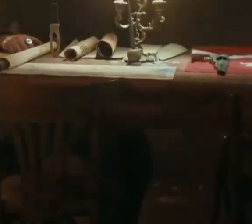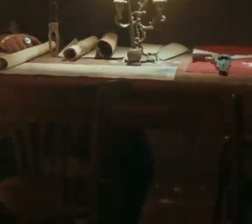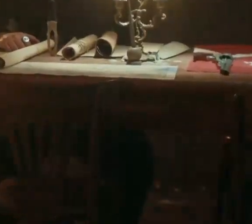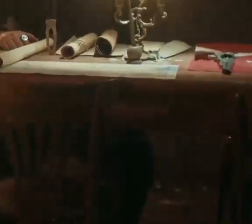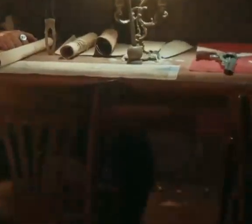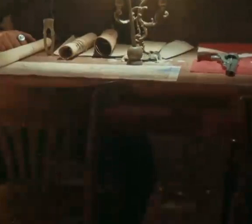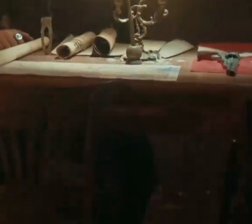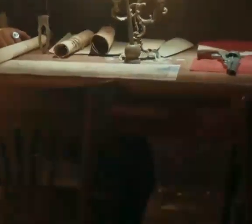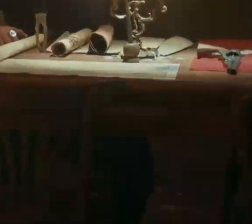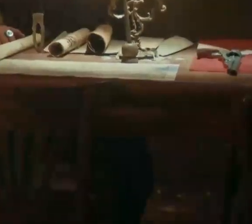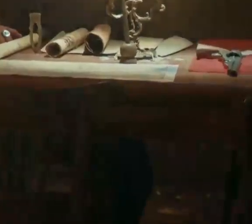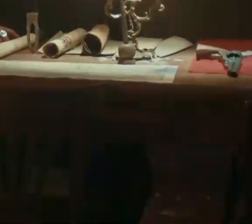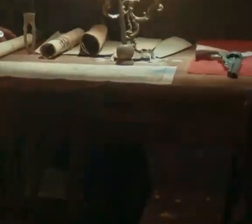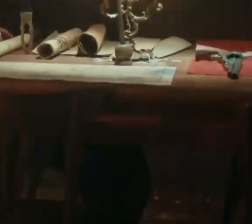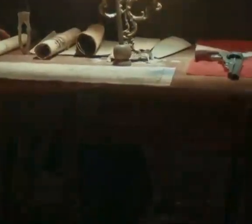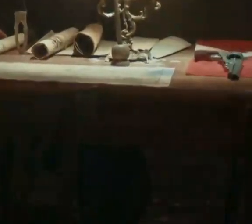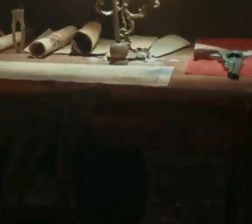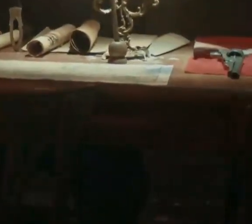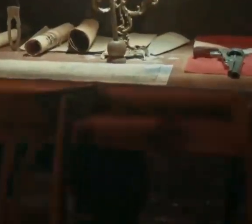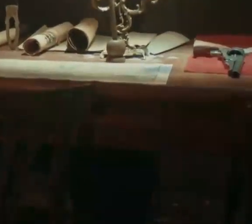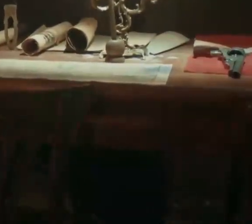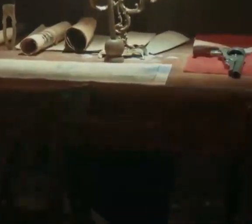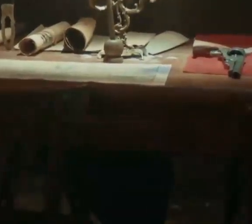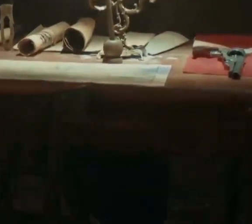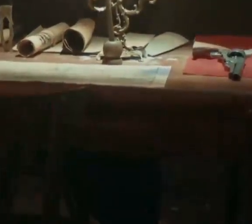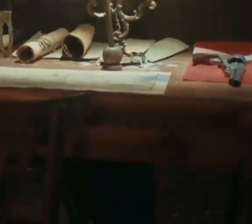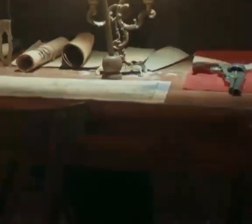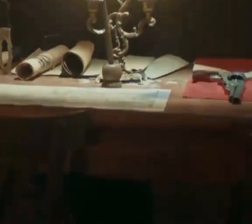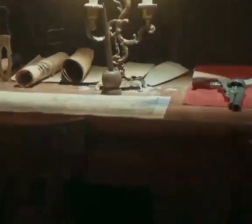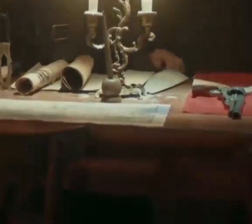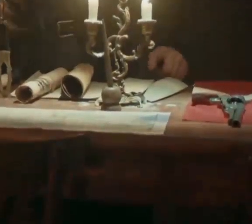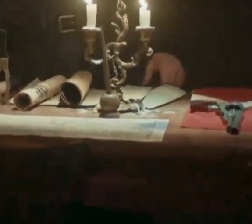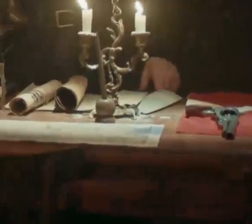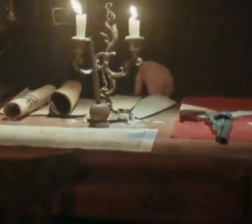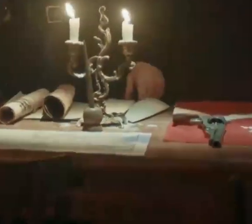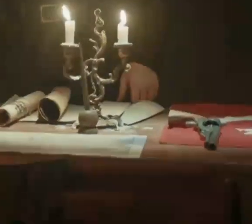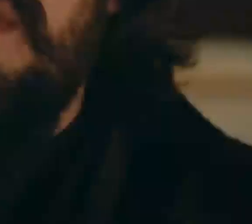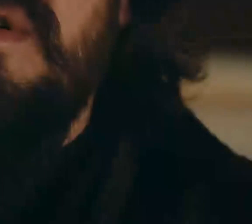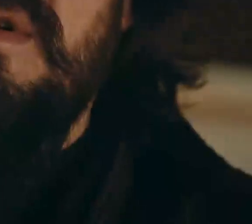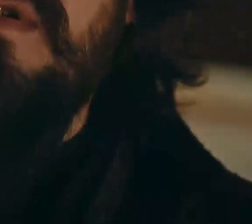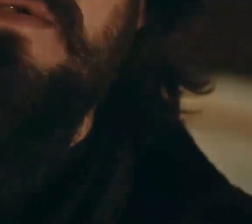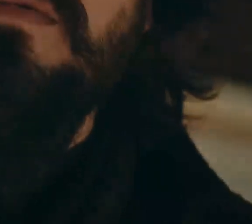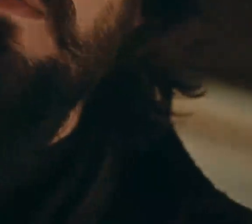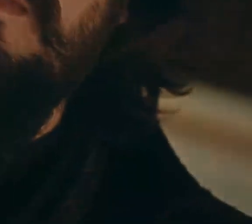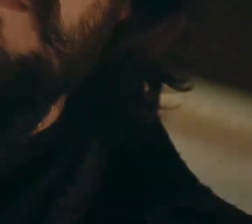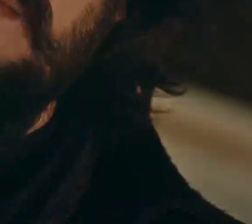herkes gittikten sonra yavaşça kalktı sandalyesinden, dalgın gözleri öfkeli. Kaşlarını çattı, burnundan soluyor.